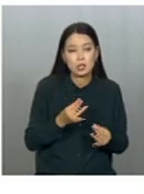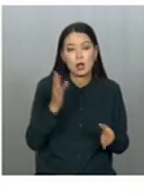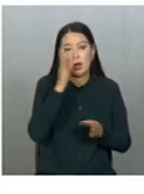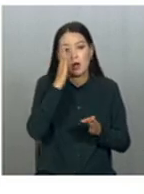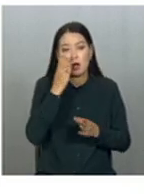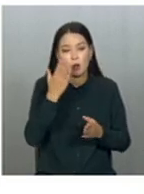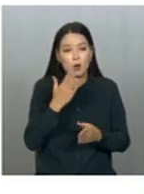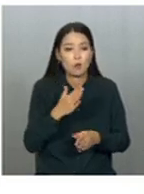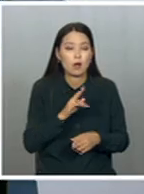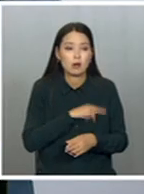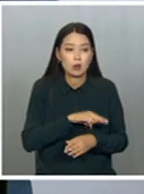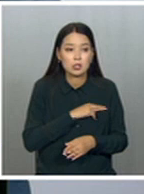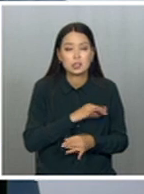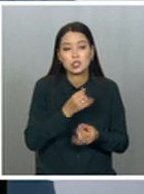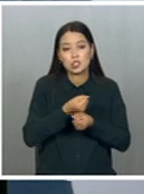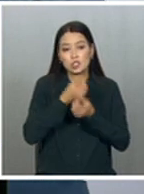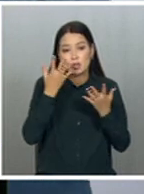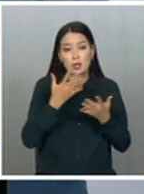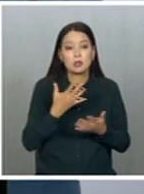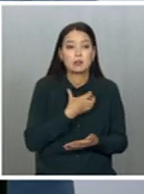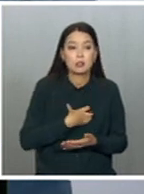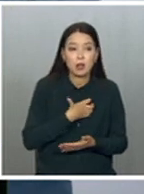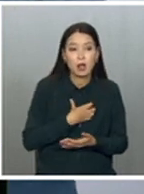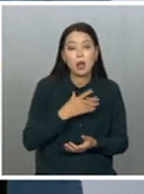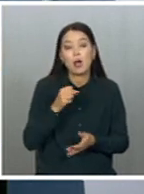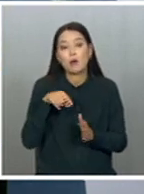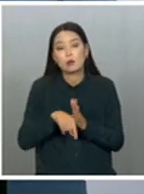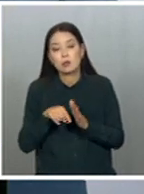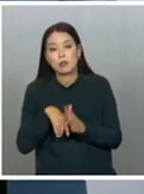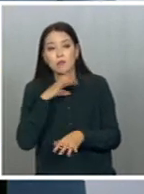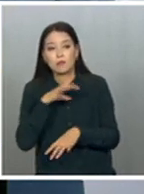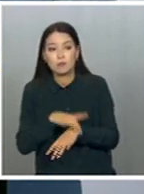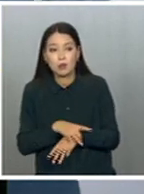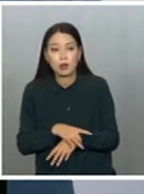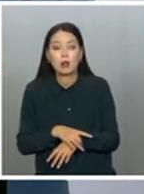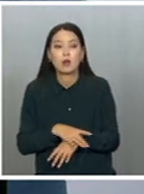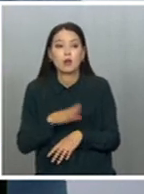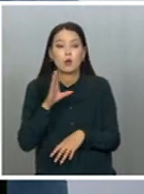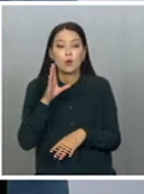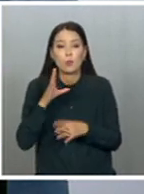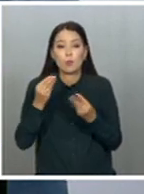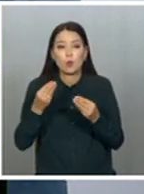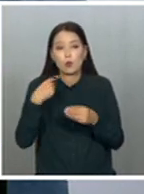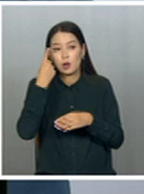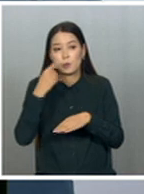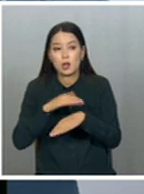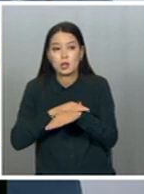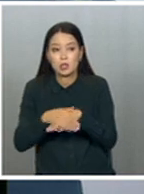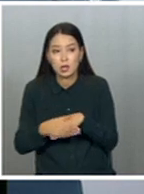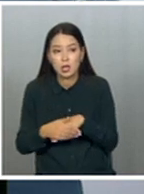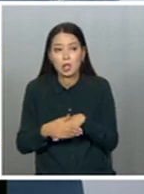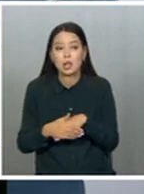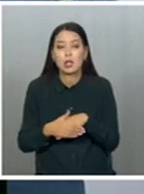ауа қозғалысы және де жарық жатады. Ал ішкі факторларға буланатын беттің ауданы,